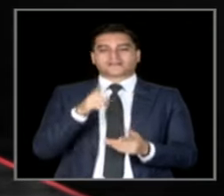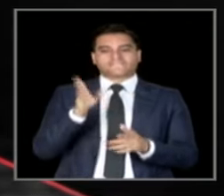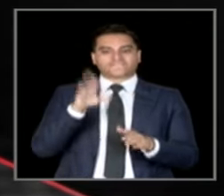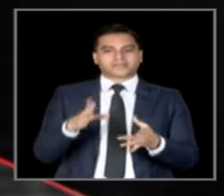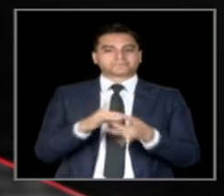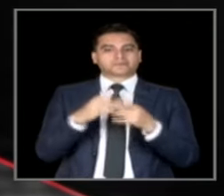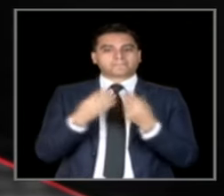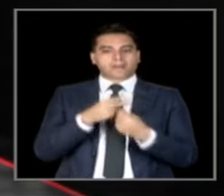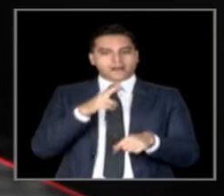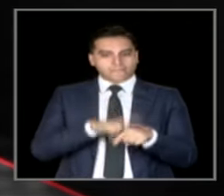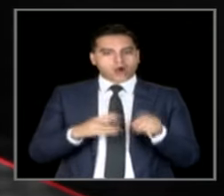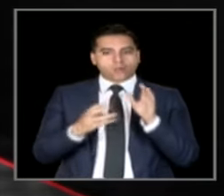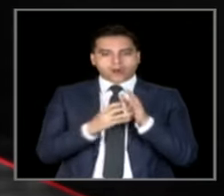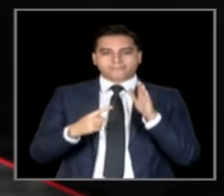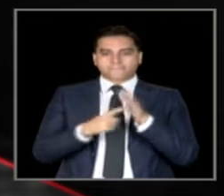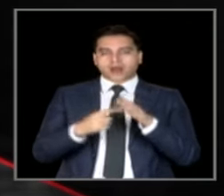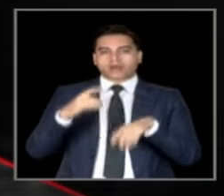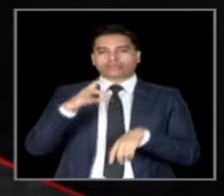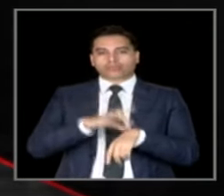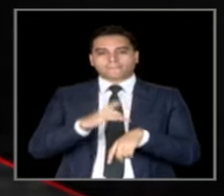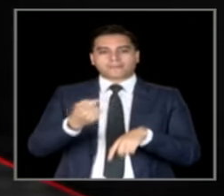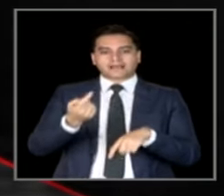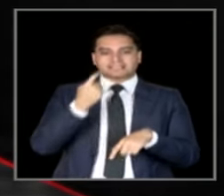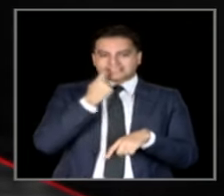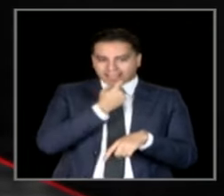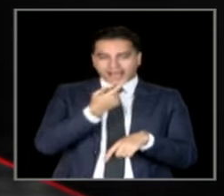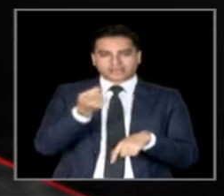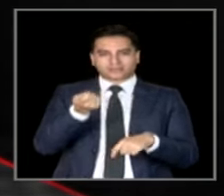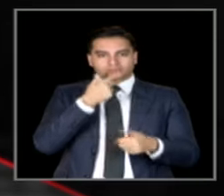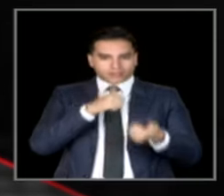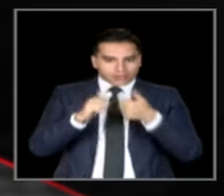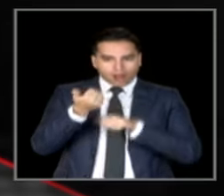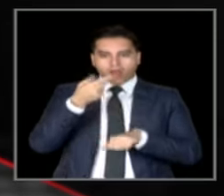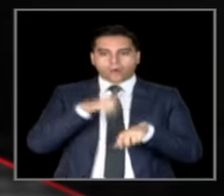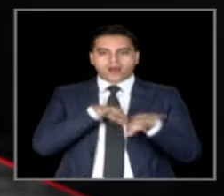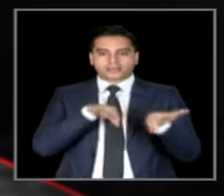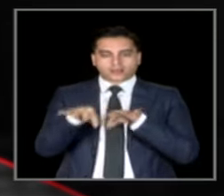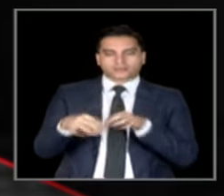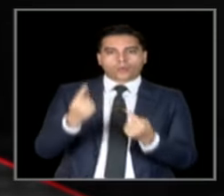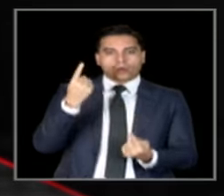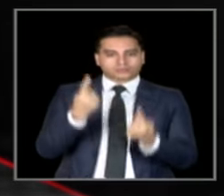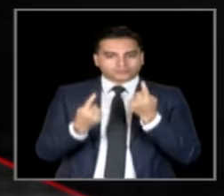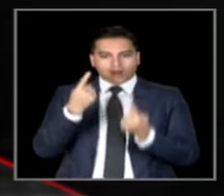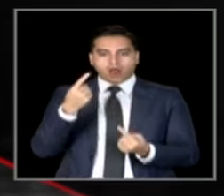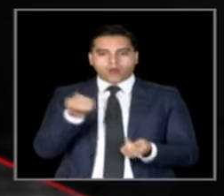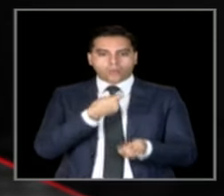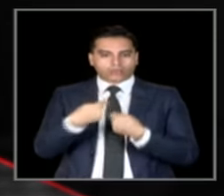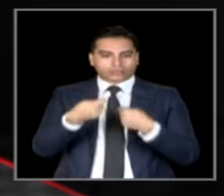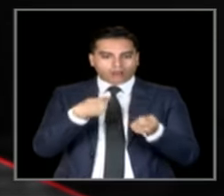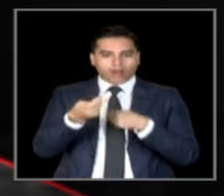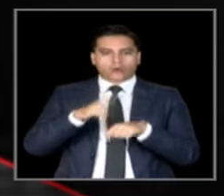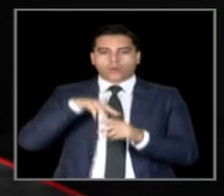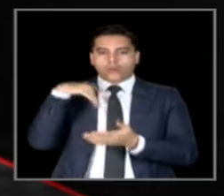1973. تضم العديد من الكليات مثل الطب وطب الأسنان والصيدلة والهندسة والزراعة والتجارة